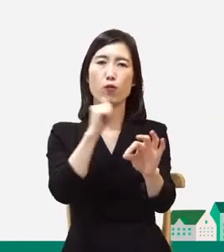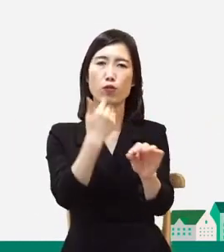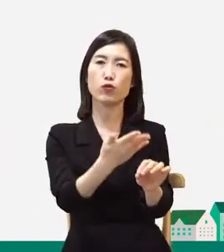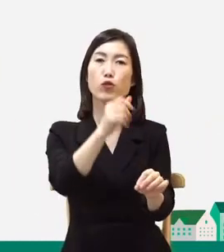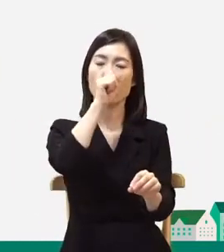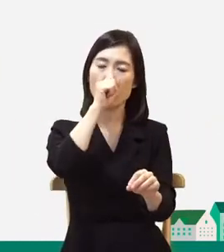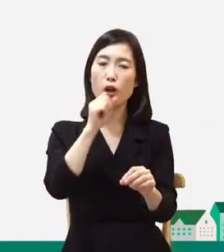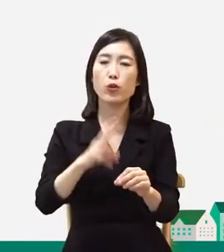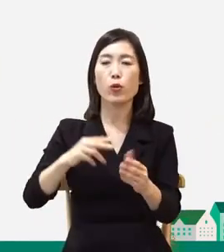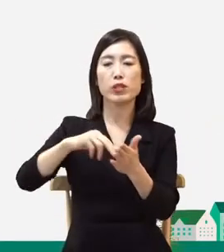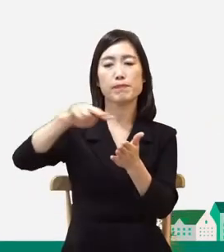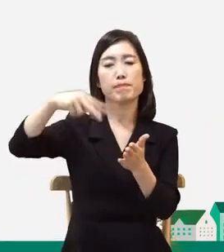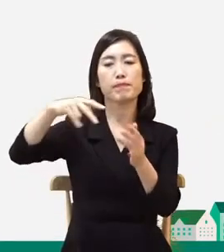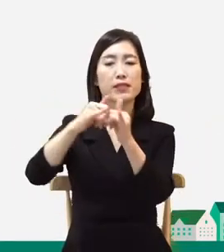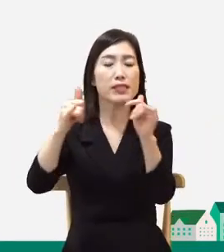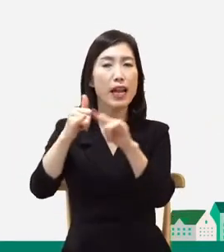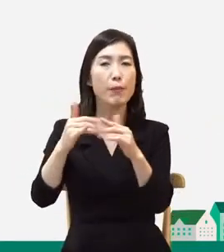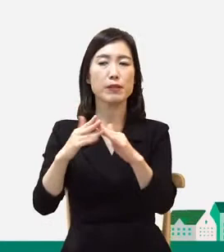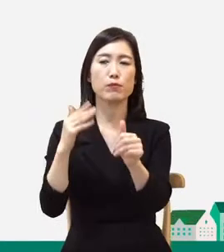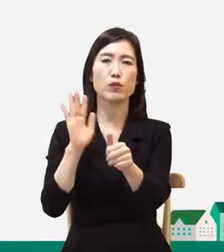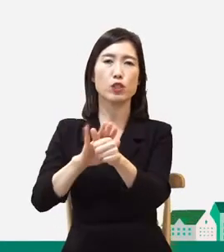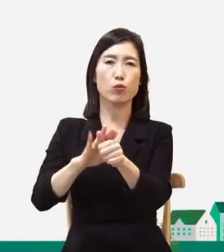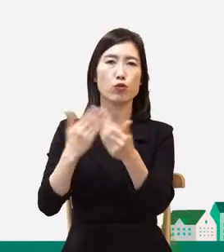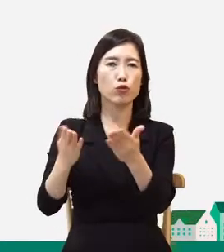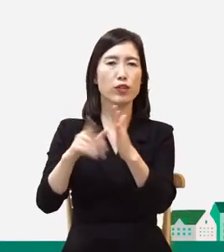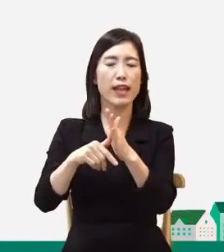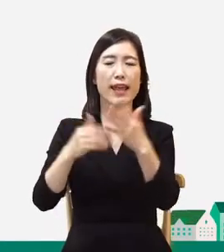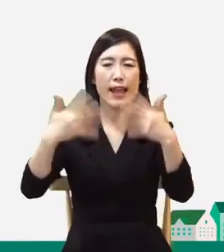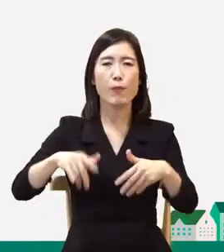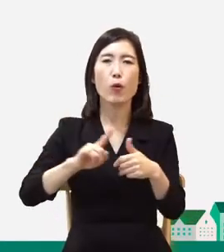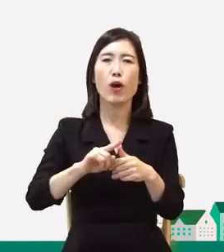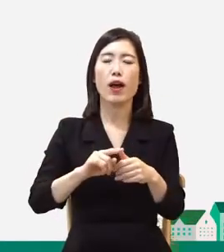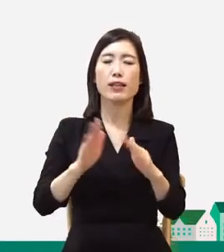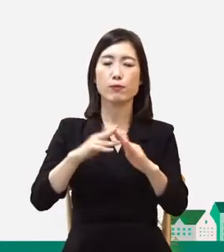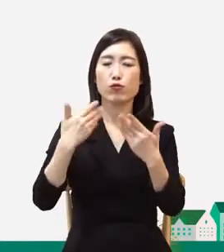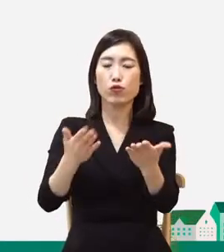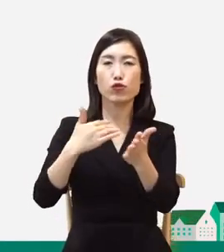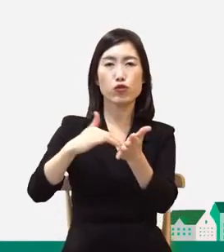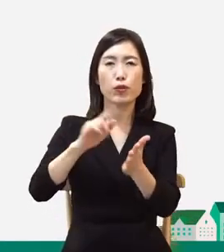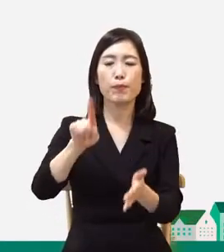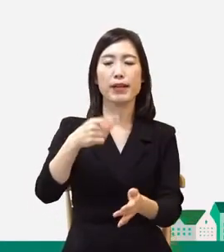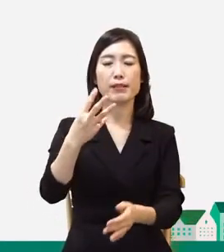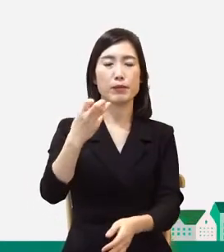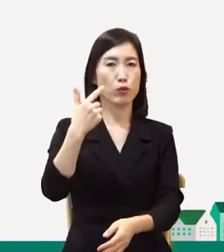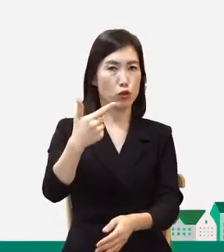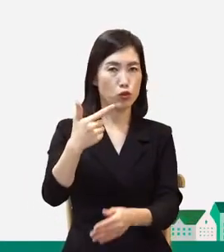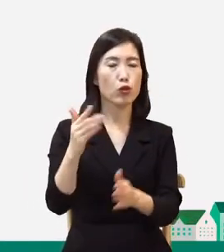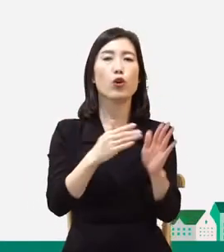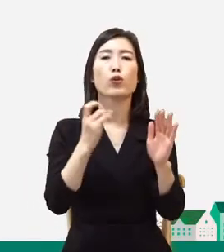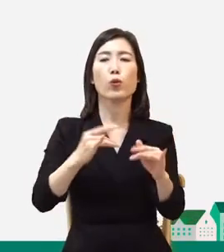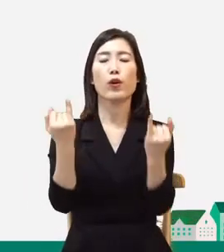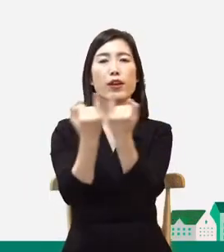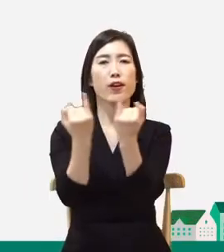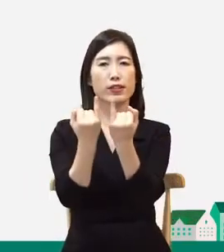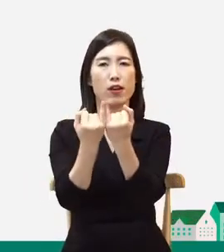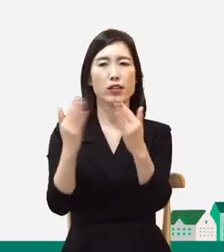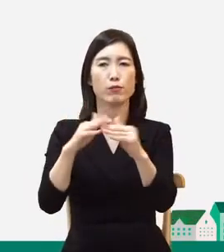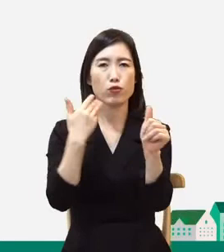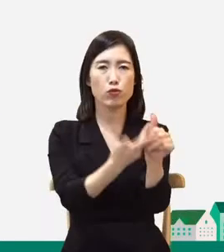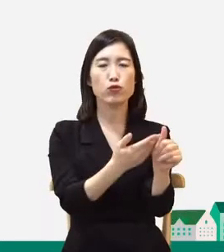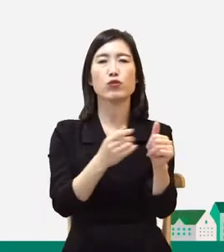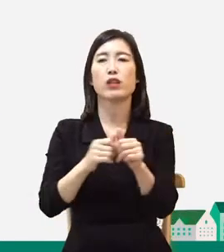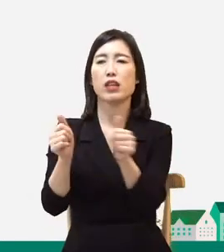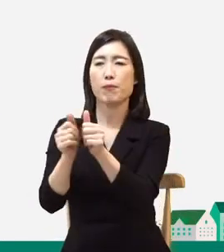노숙인 지원주택 운영 현황에 대해서 보시겠습니다. 총 136호이고, 여성 노숙인 쪽에서는 16센터,